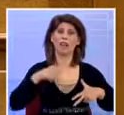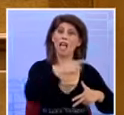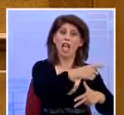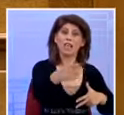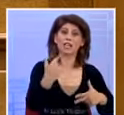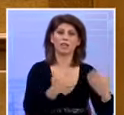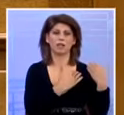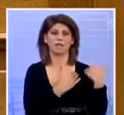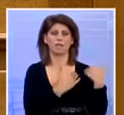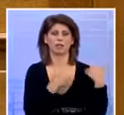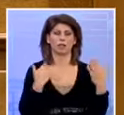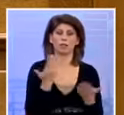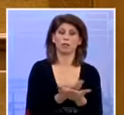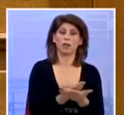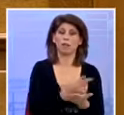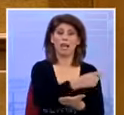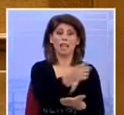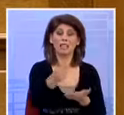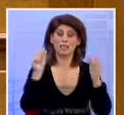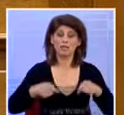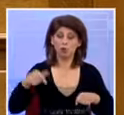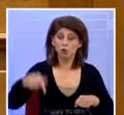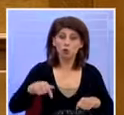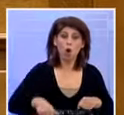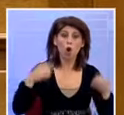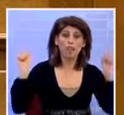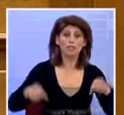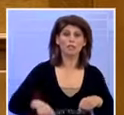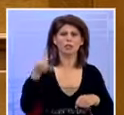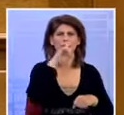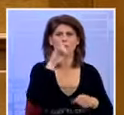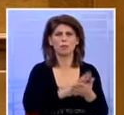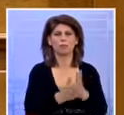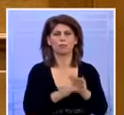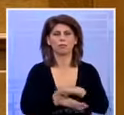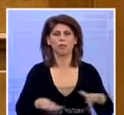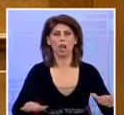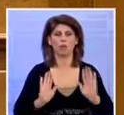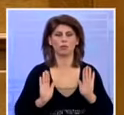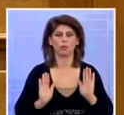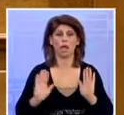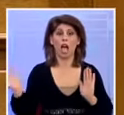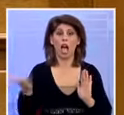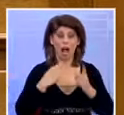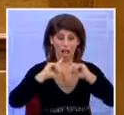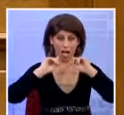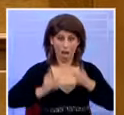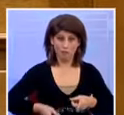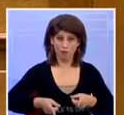ευθύνη. Και σας ζητάμε να συμφωνήσετε άμεσα, τώρα. Τα ψέματα τελειώσαν. Αν το πάρετε